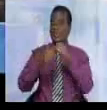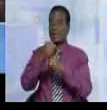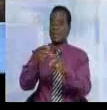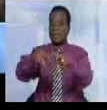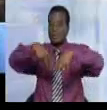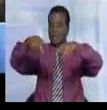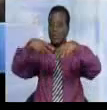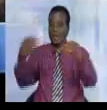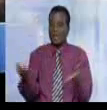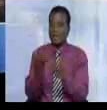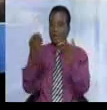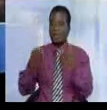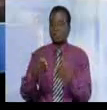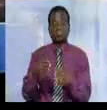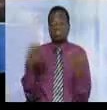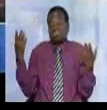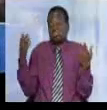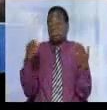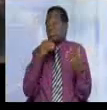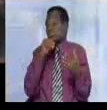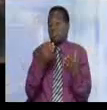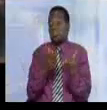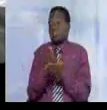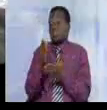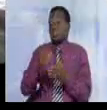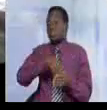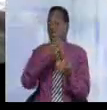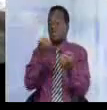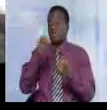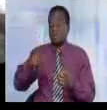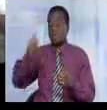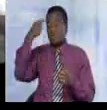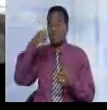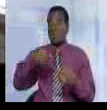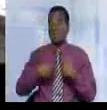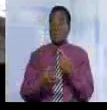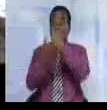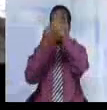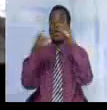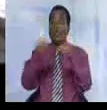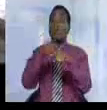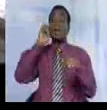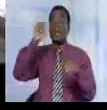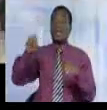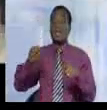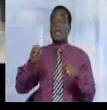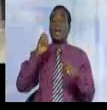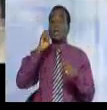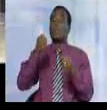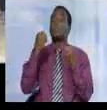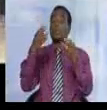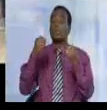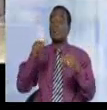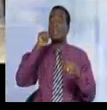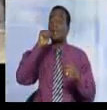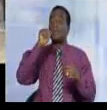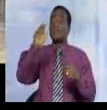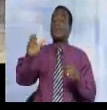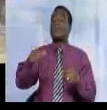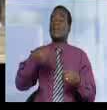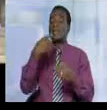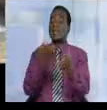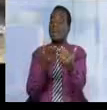ici. Ça ne marche pas. Donc il veut que l'État n'a qu'à m'aider. Comme Maria Bomba, elles sont nombreuses, ces femmes qui attendent le soutien